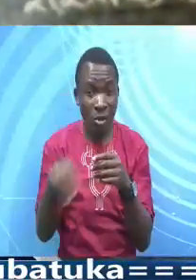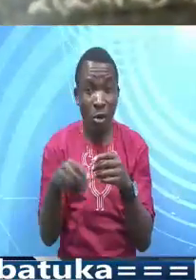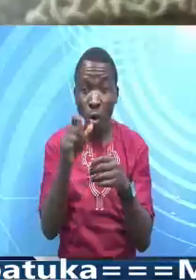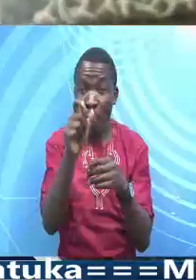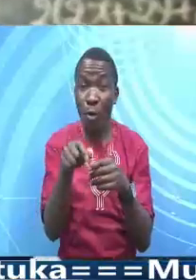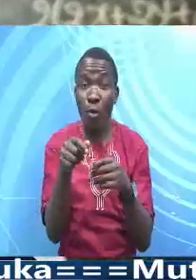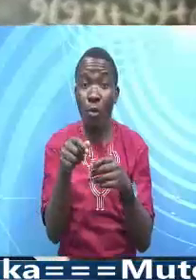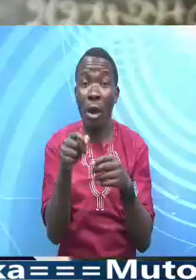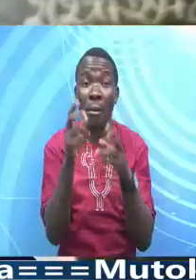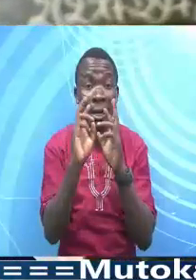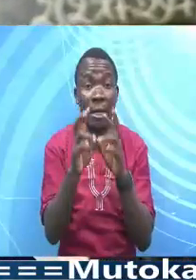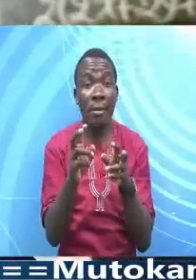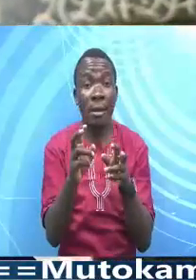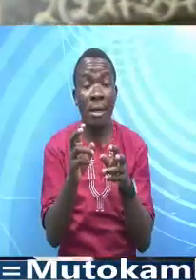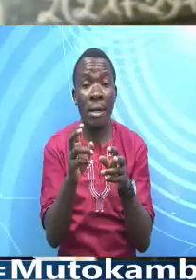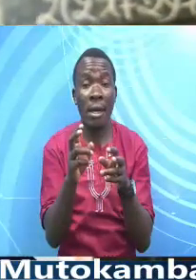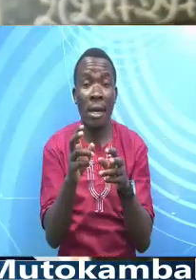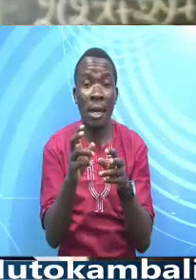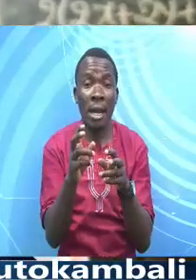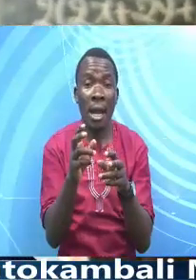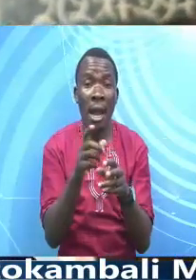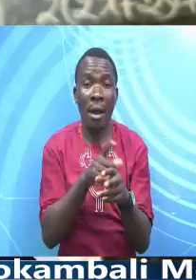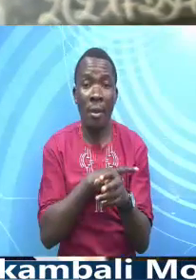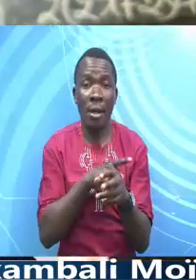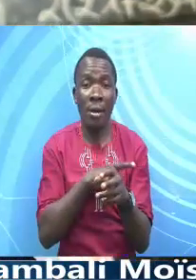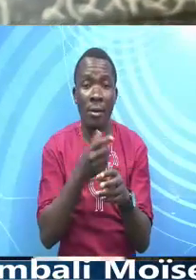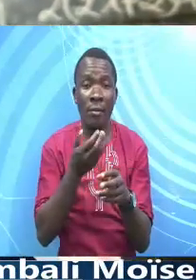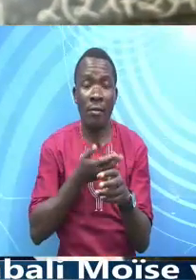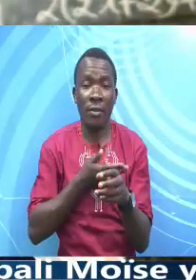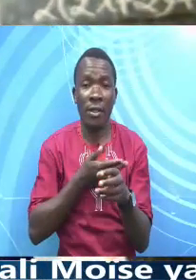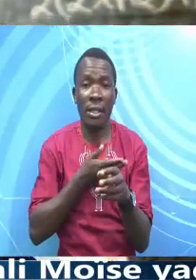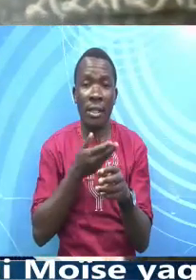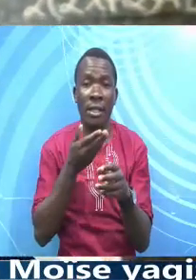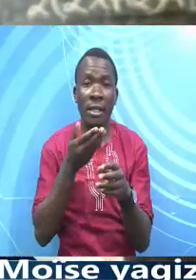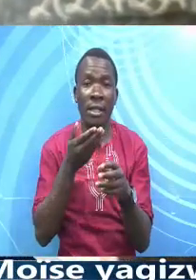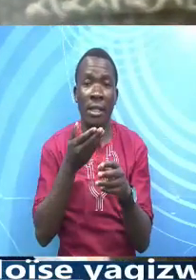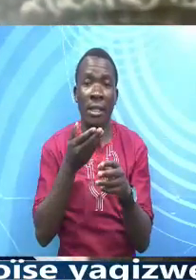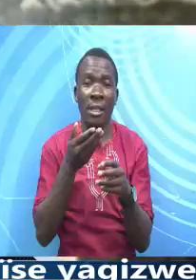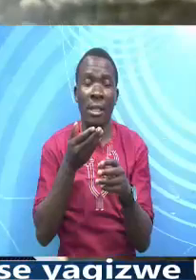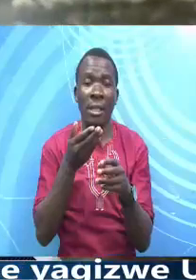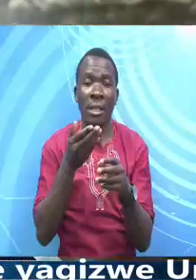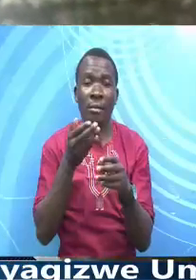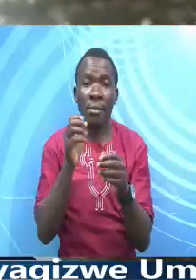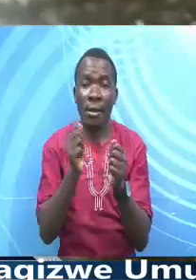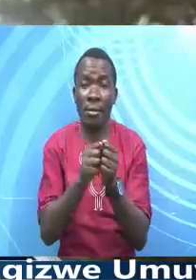abareba ku mahirwe tunafite nta nubwo dufite ubucucike bwinshi ku buryo kureba buri mwana